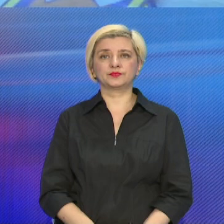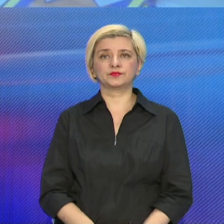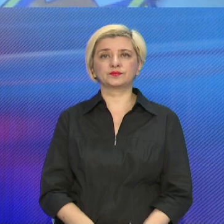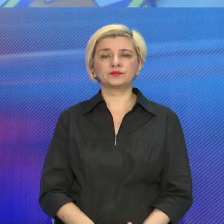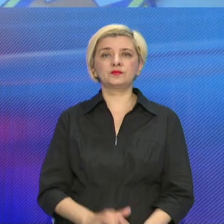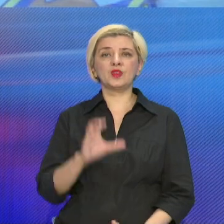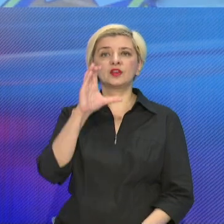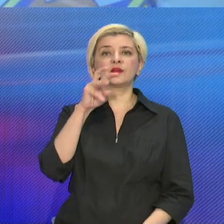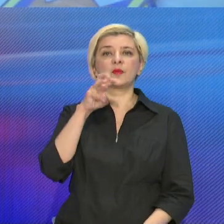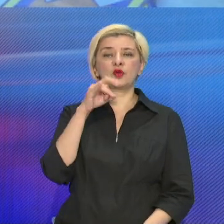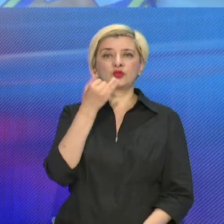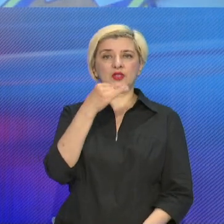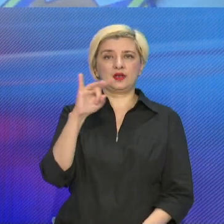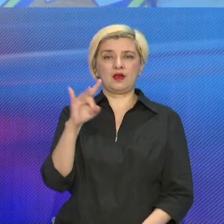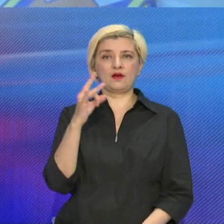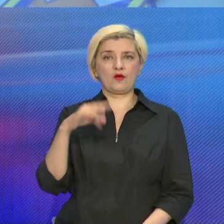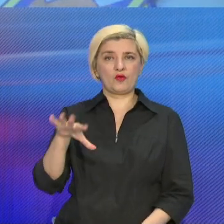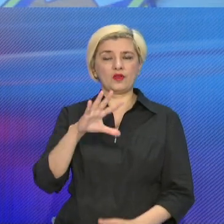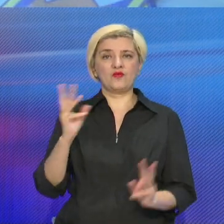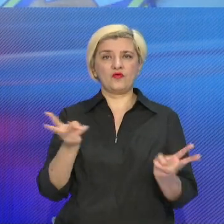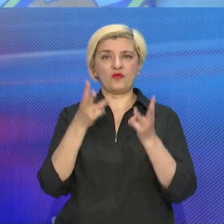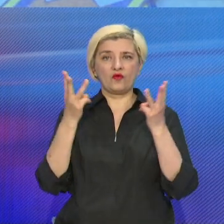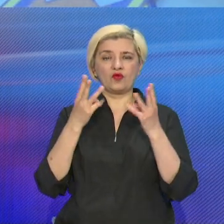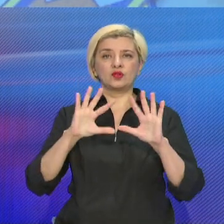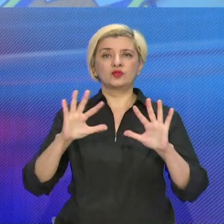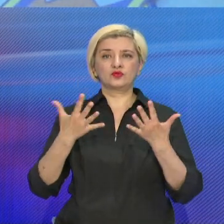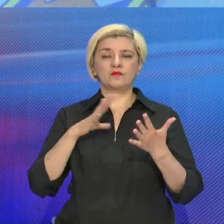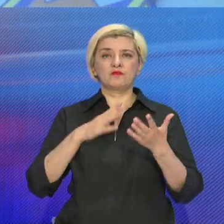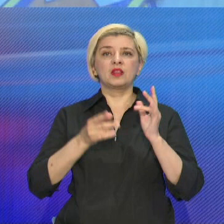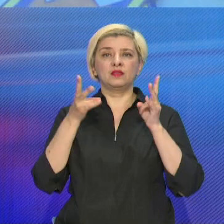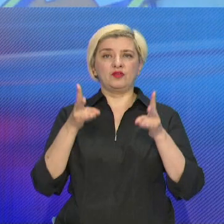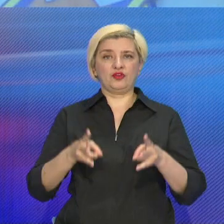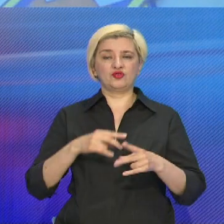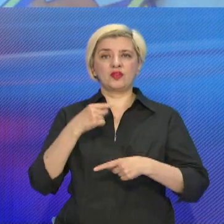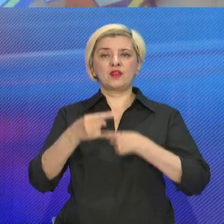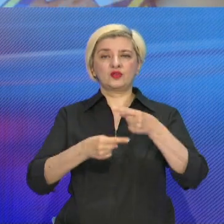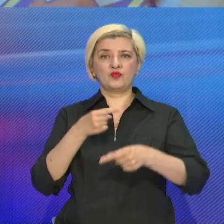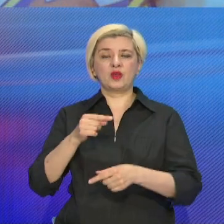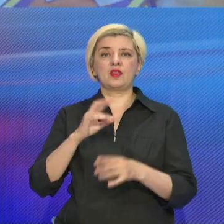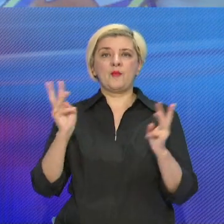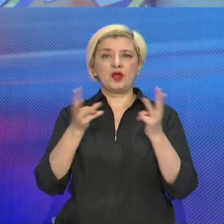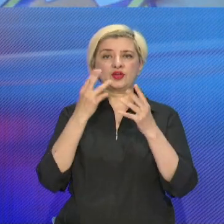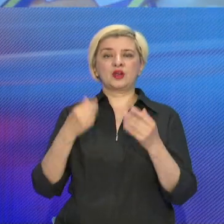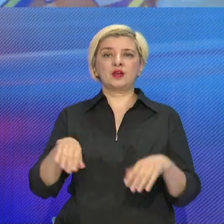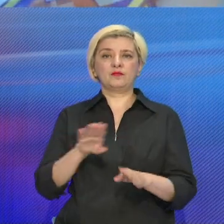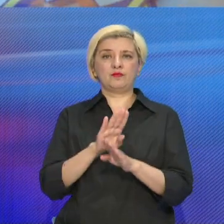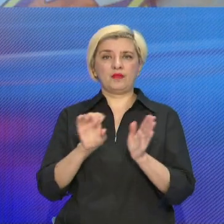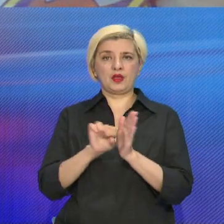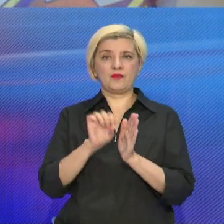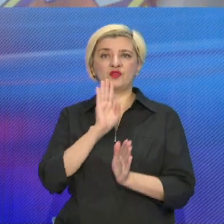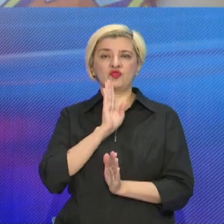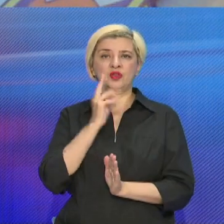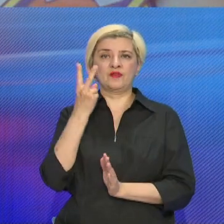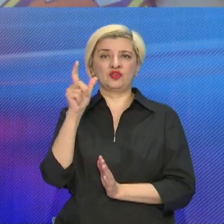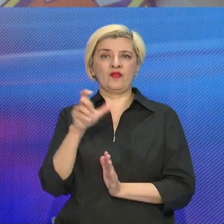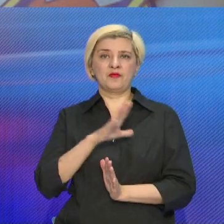А в Сморгонском районе огненное здарение имело трагичные наступства. На пожары загинула женщина, еще 2 человека были выратованы.